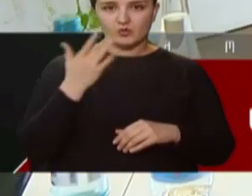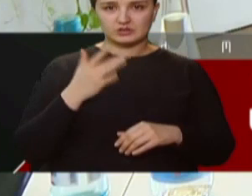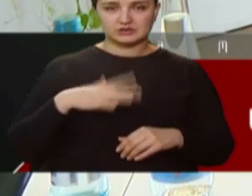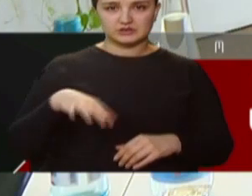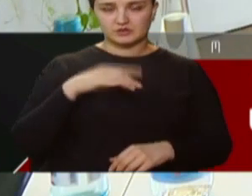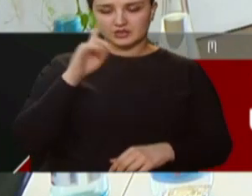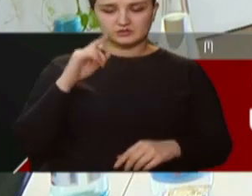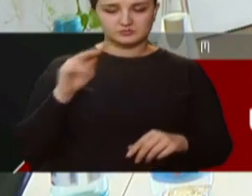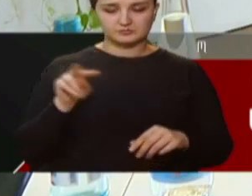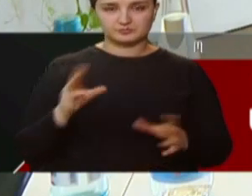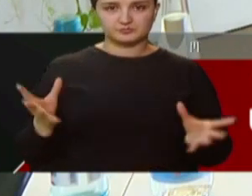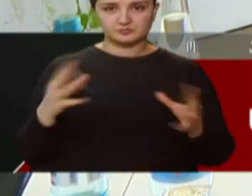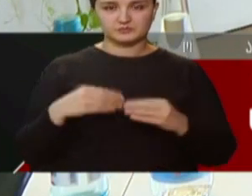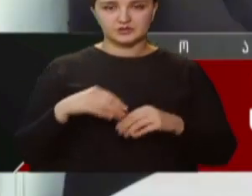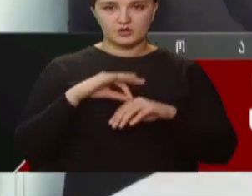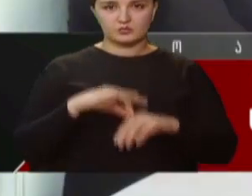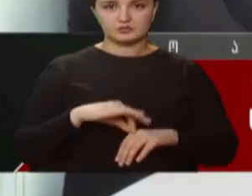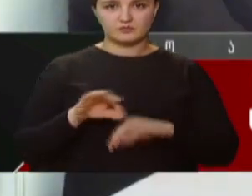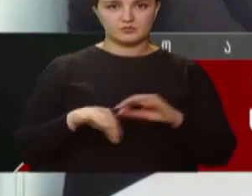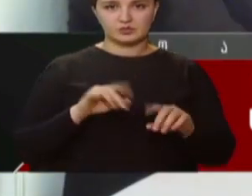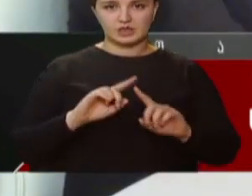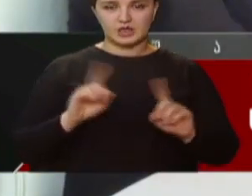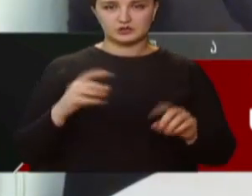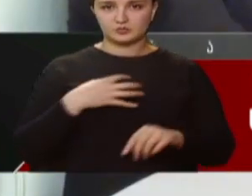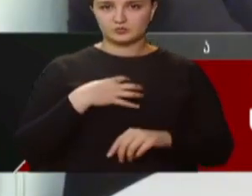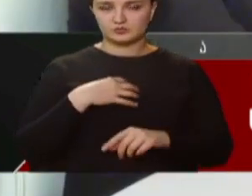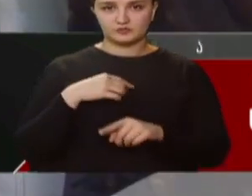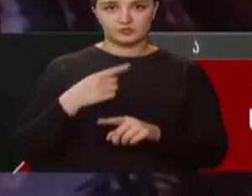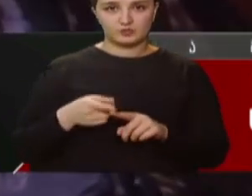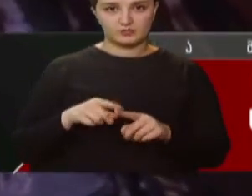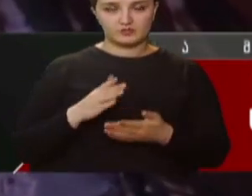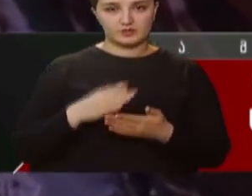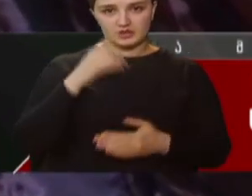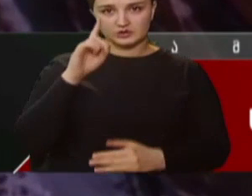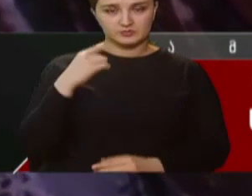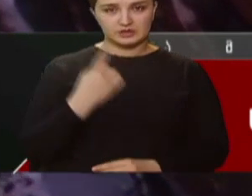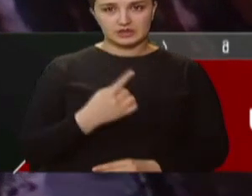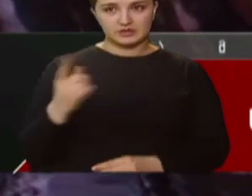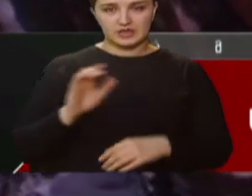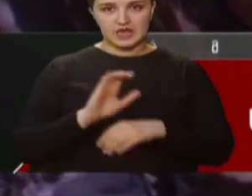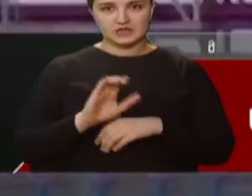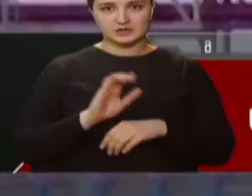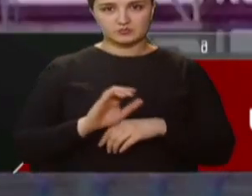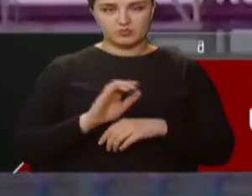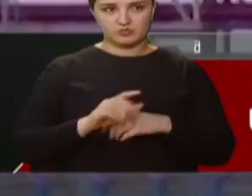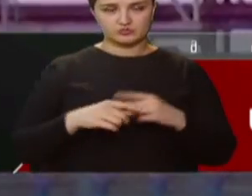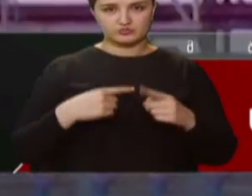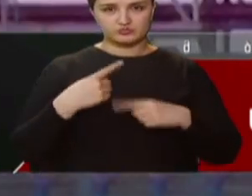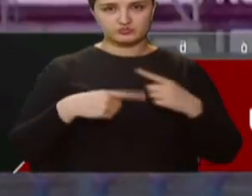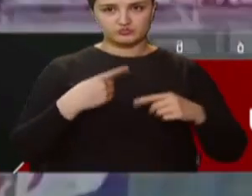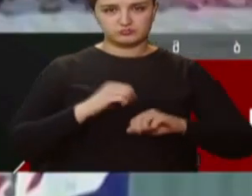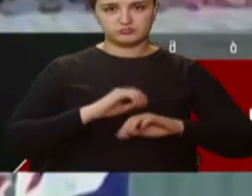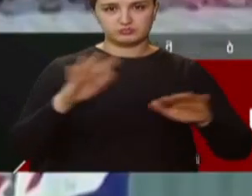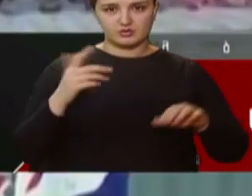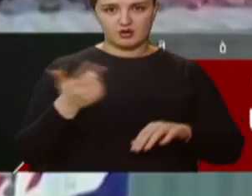Sakartvelos mer ganxortsielebul ertobliv proektebs gansakutrebuli mnishnoloba enicheba. Azerbaijani ert-erti is eksportiori kveqanaa romelits Evropas